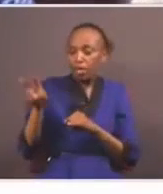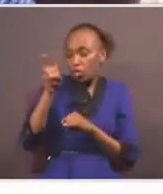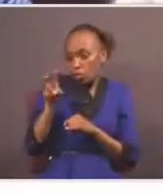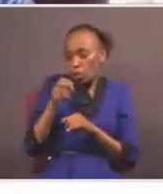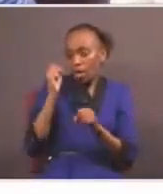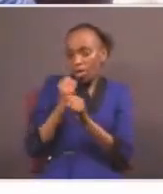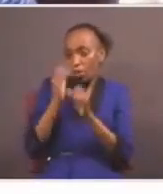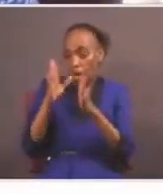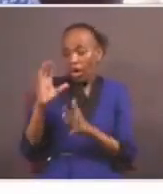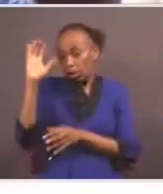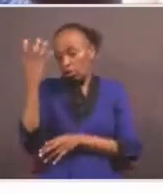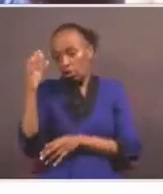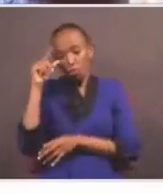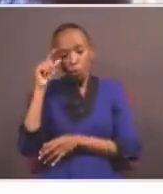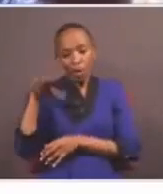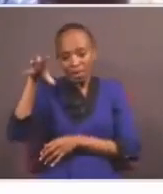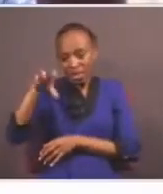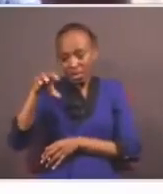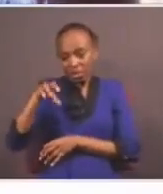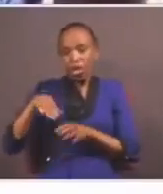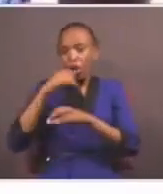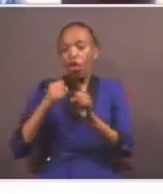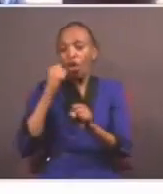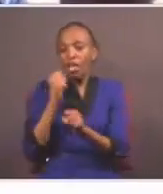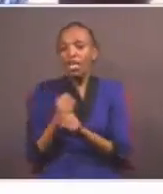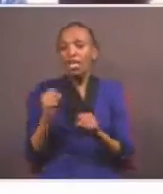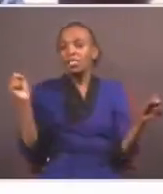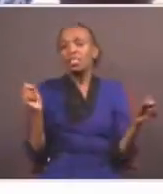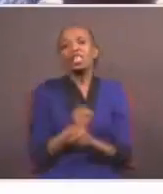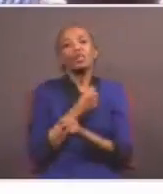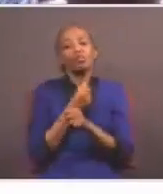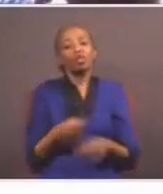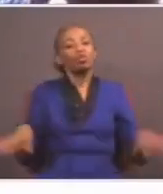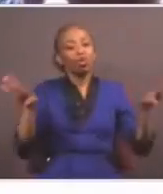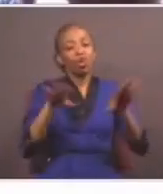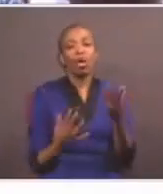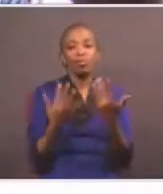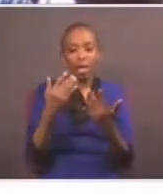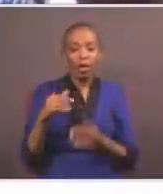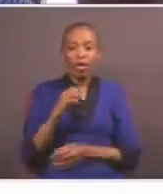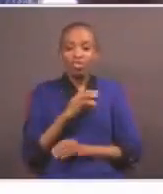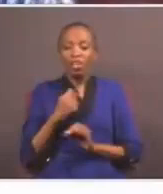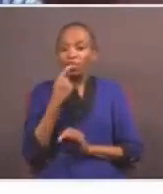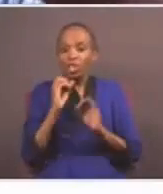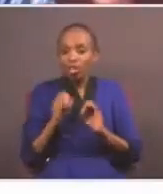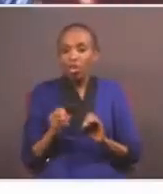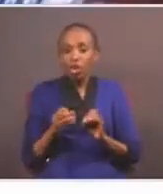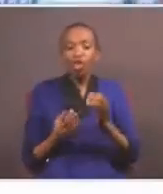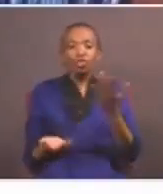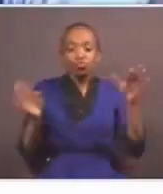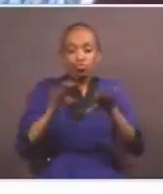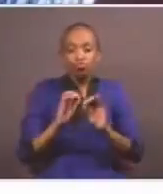wazima moto Mombasa County. Miaka yote hawawezi zima moto. Hatuogopi kusema. Kuzima moto